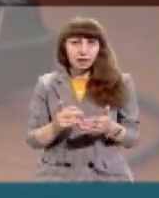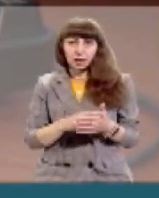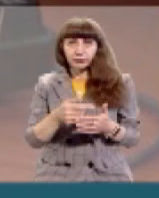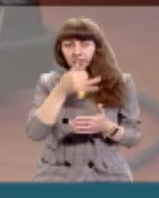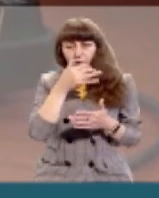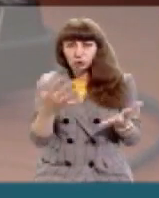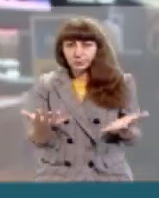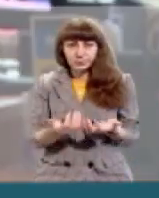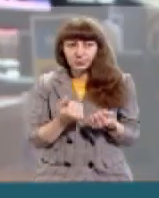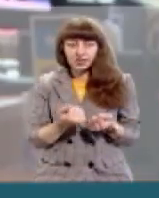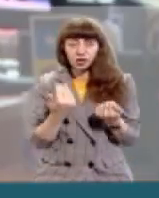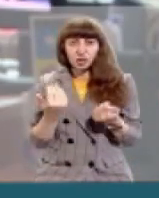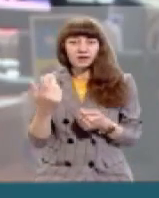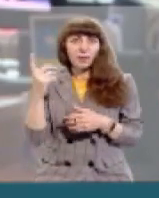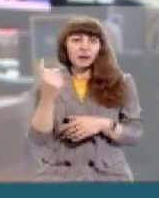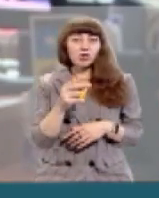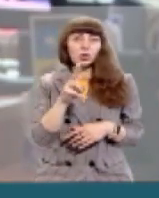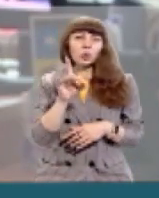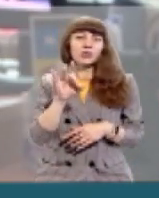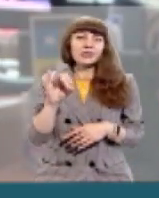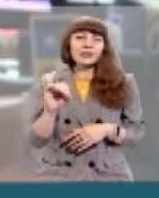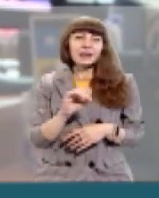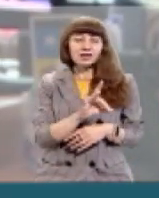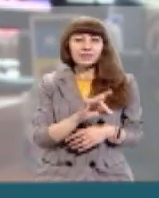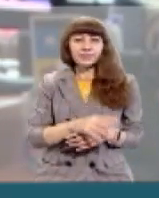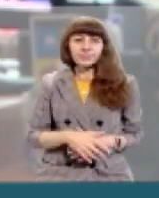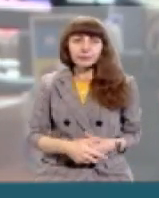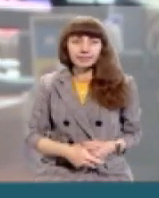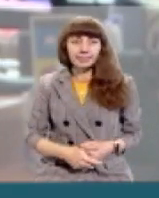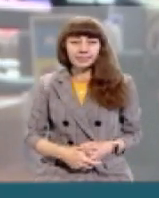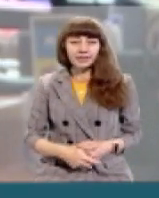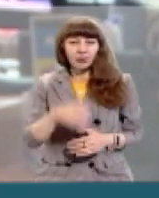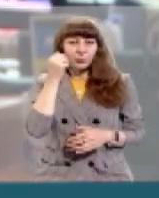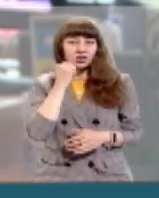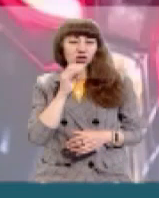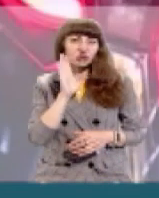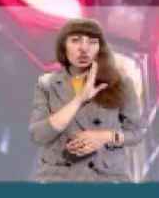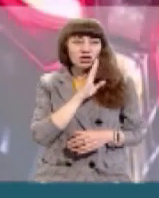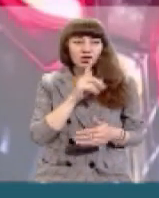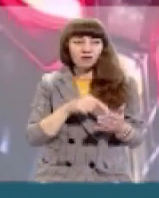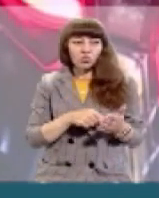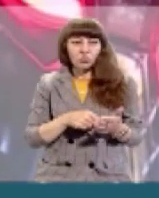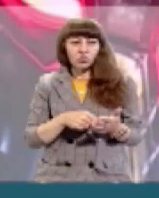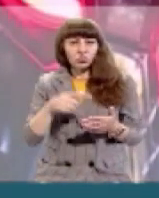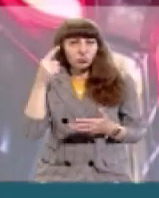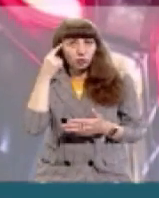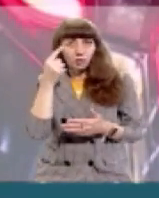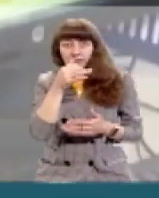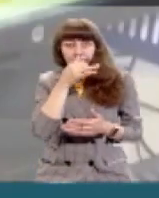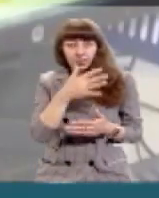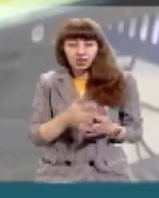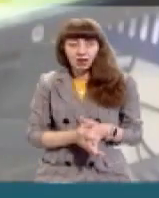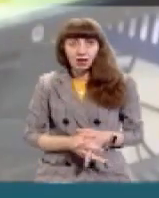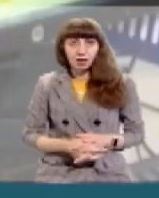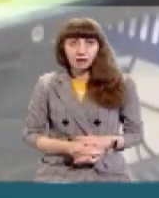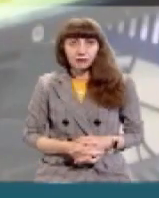Осылай деп бейтаныс адам қоңырау шалғанда, қалада тұратын қарт кісінің ойлануға да шамасы болмай қалған. Бәлен айдан бері зейнетақысын үнемдеп, жиған